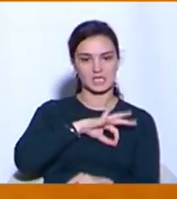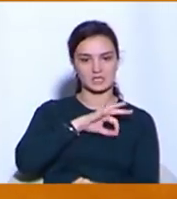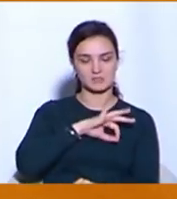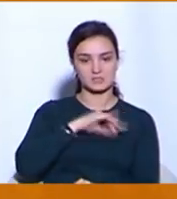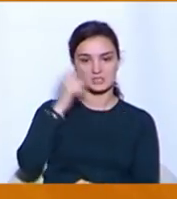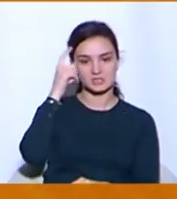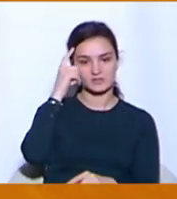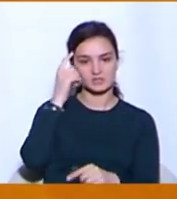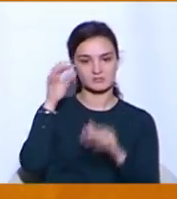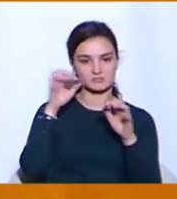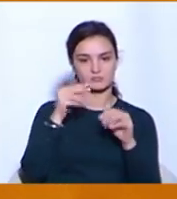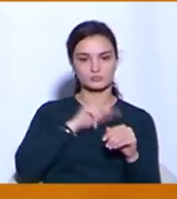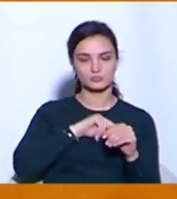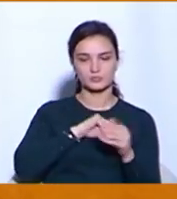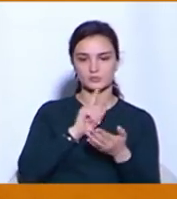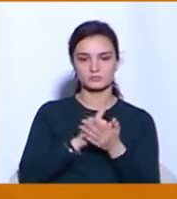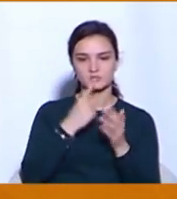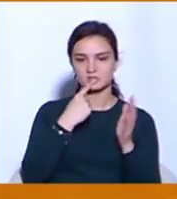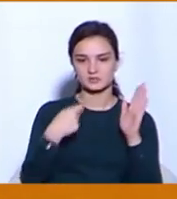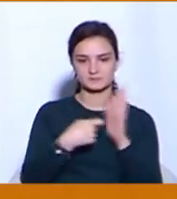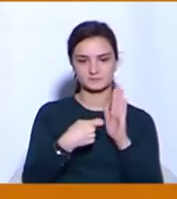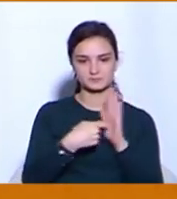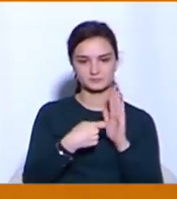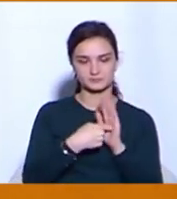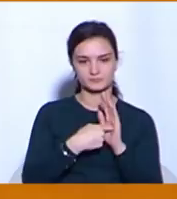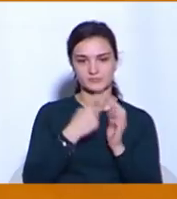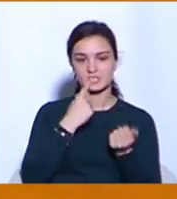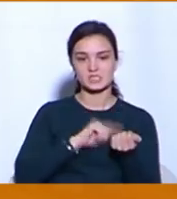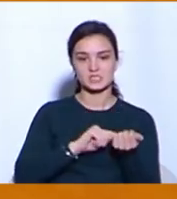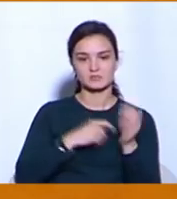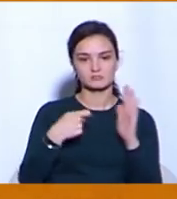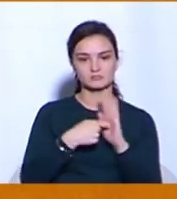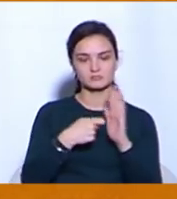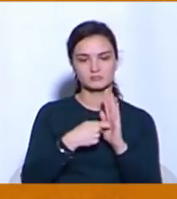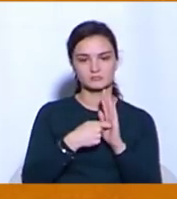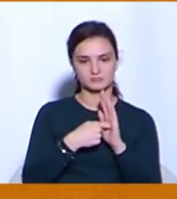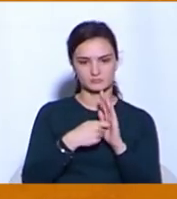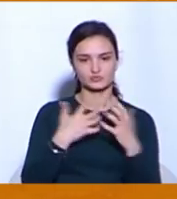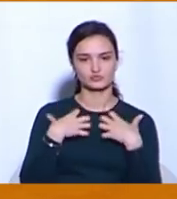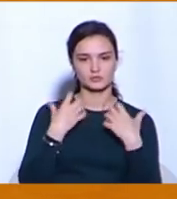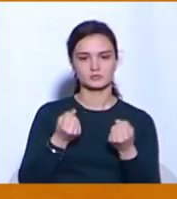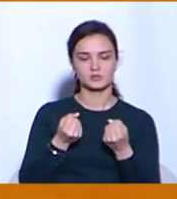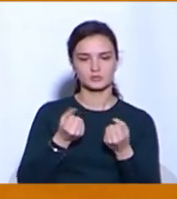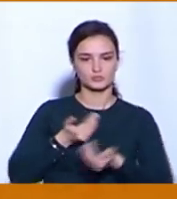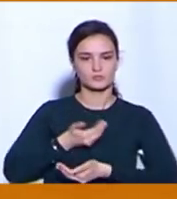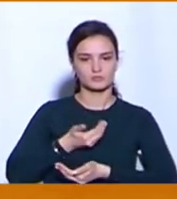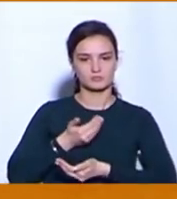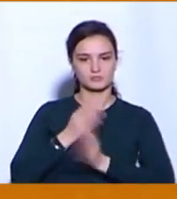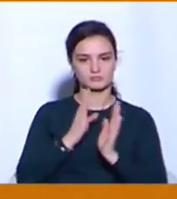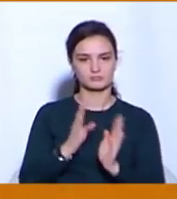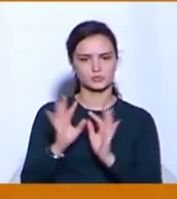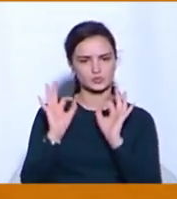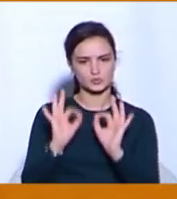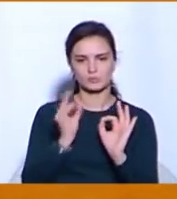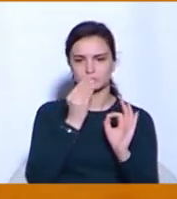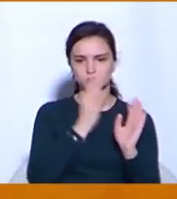ტვინის მუშაობისთვის აუცილებელია სისხლით მომარაგება. კარგ სისხლ მომარაგებას ხელს უწყობს ჯანსაღი ცხოვრების წესი. სწორი